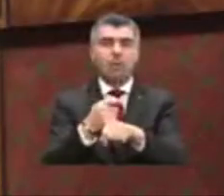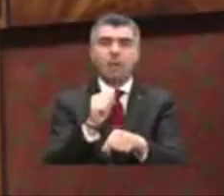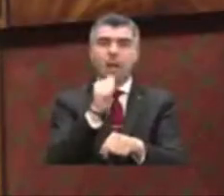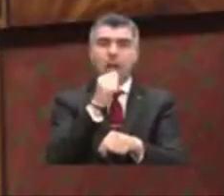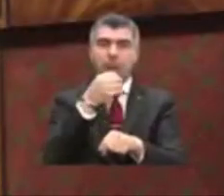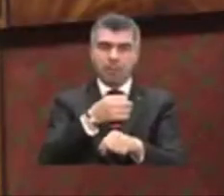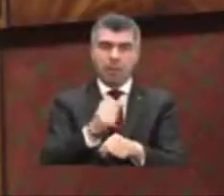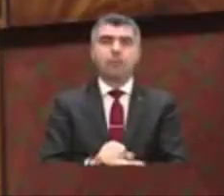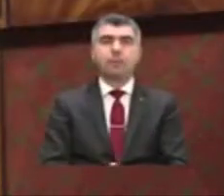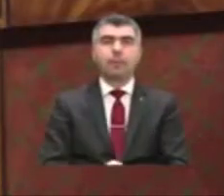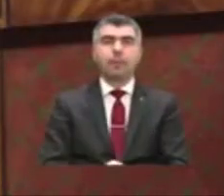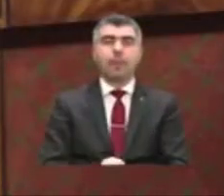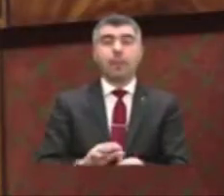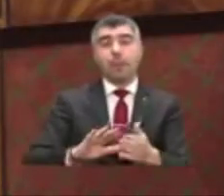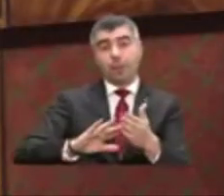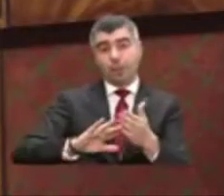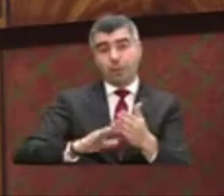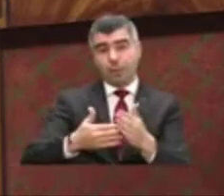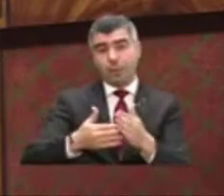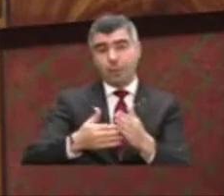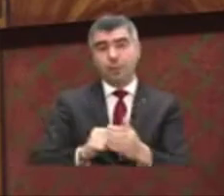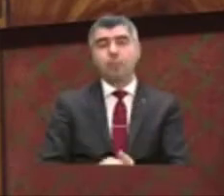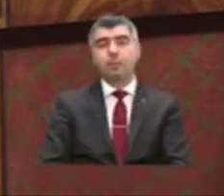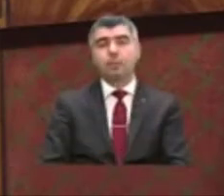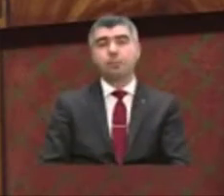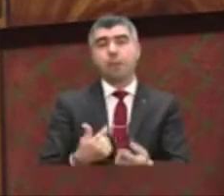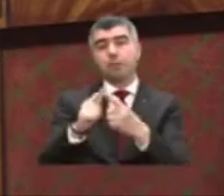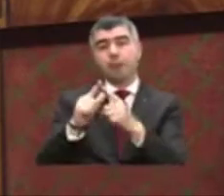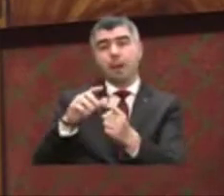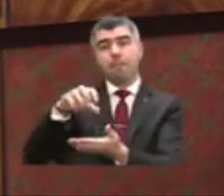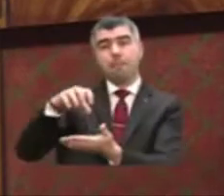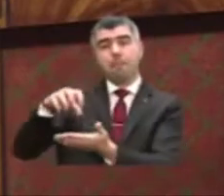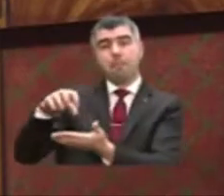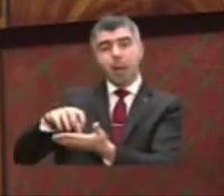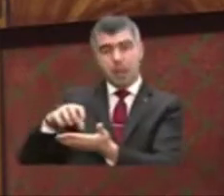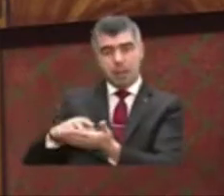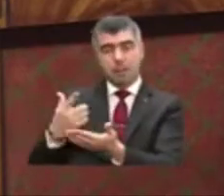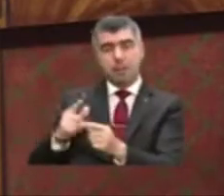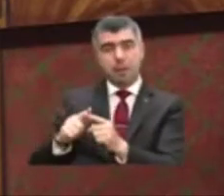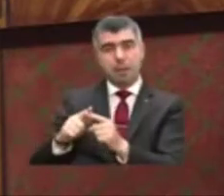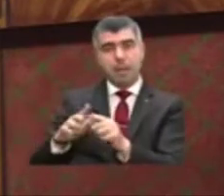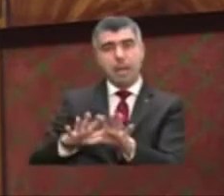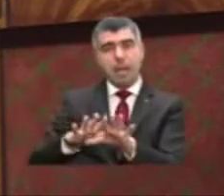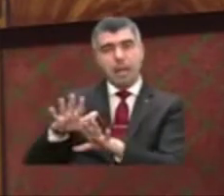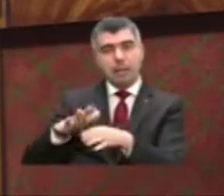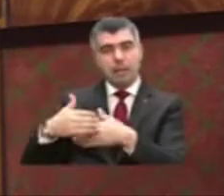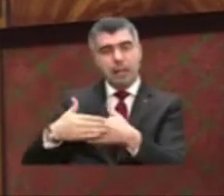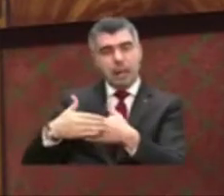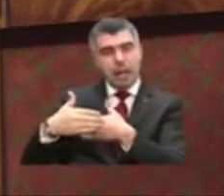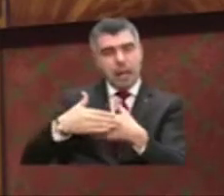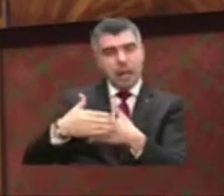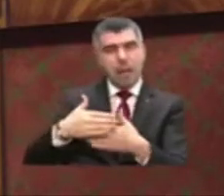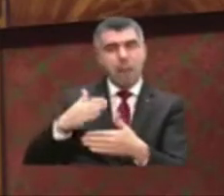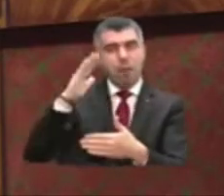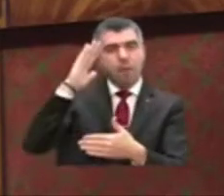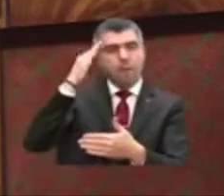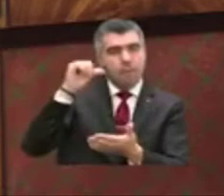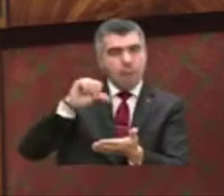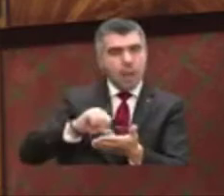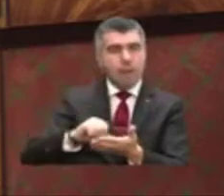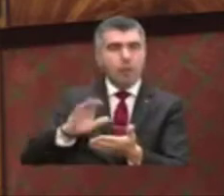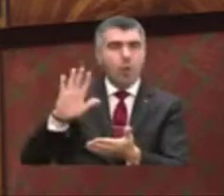للشرب. وفي هذا الاطار بالنسبه للمناطق ديال شتوكا اتباها، ولا بالنسبه للمولي يعقوب، وبالنسبه